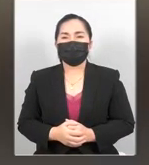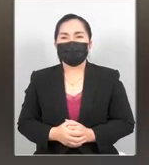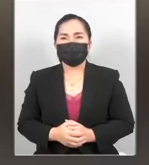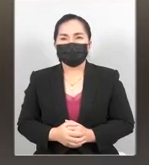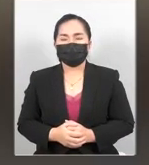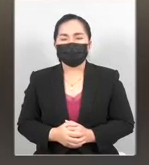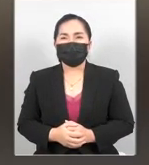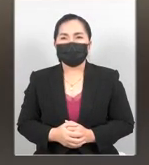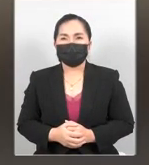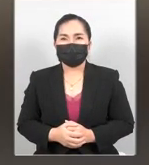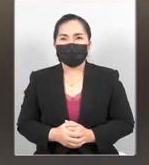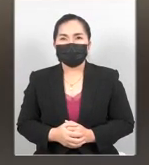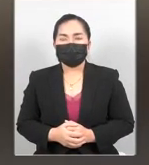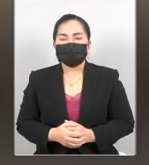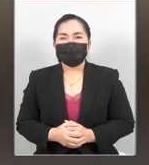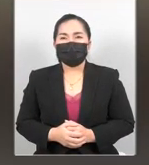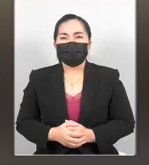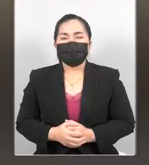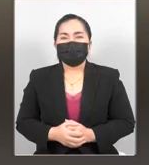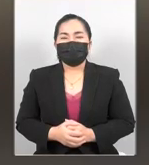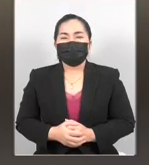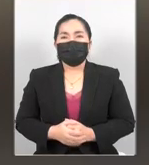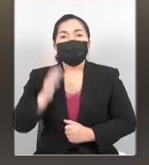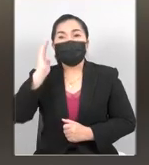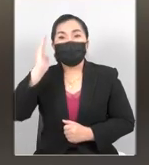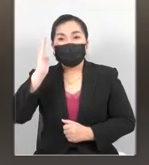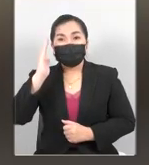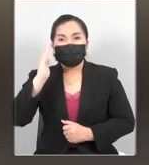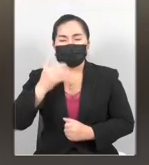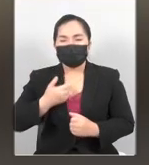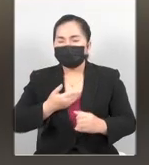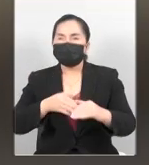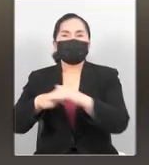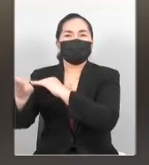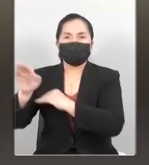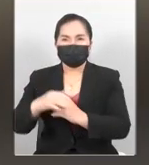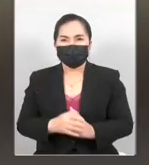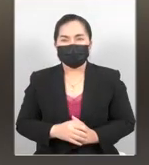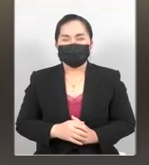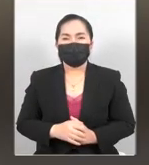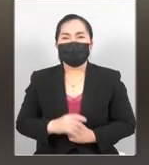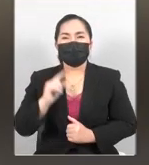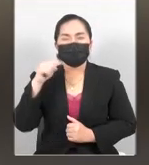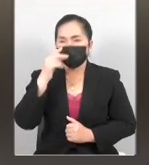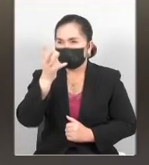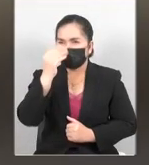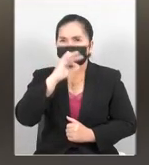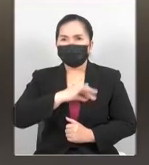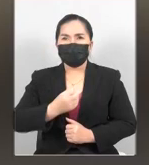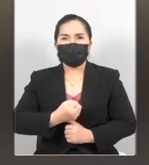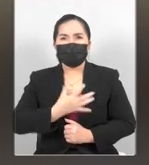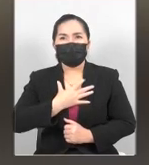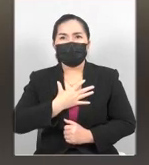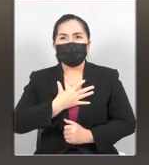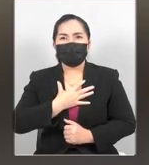ก็หล่นแตกอย่างนี้แล้วตาหมอนี่ก็วิ่งขึ้นรถแล้วก็หนีไปเธอบอกว่าเฮ้ยตกใจมากเธอเอาเ